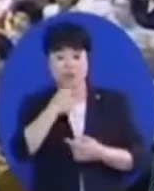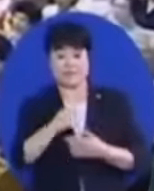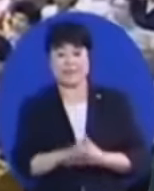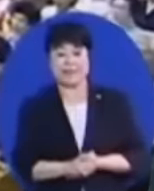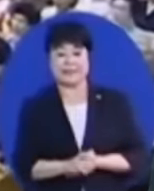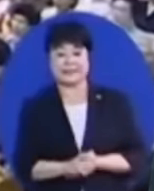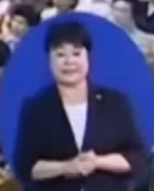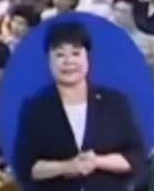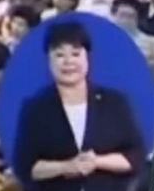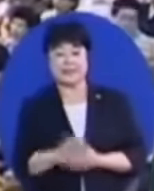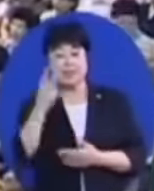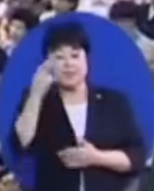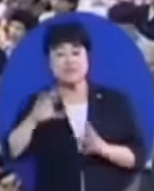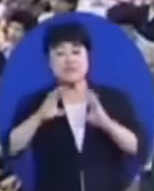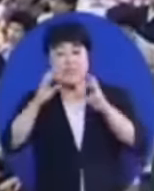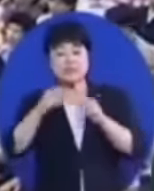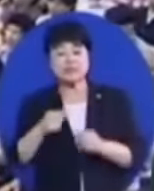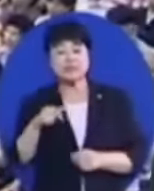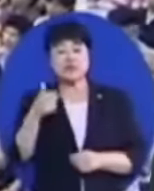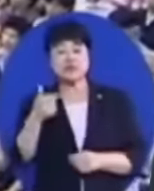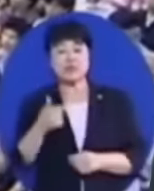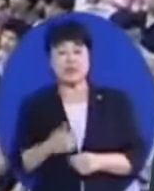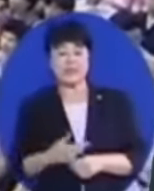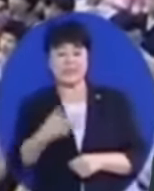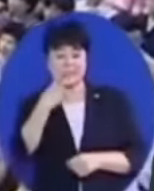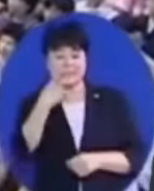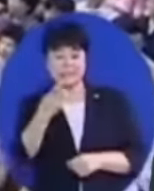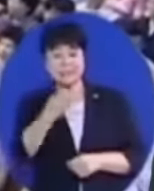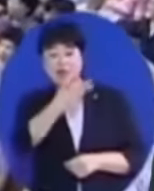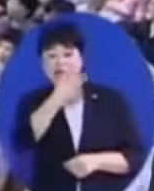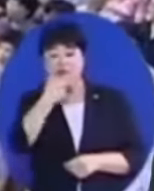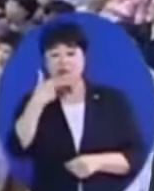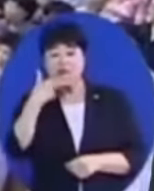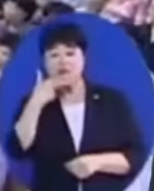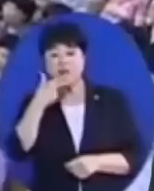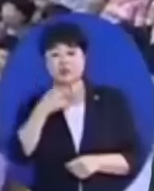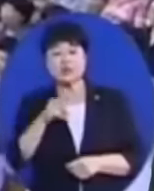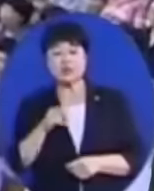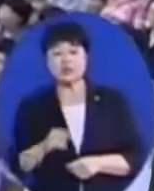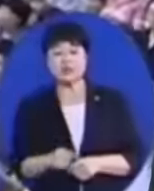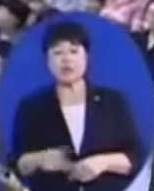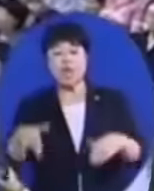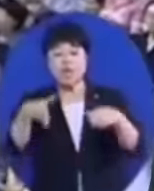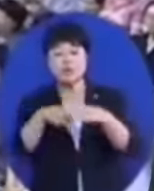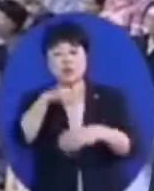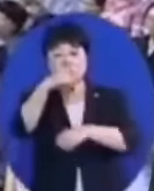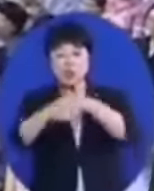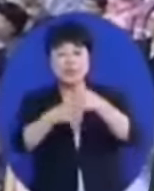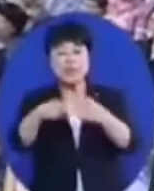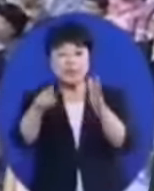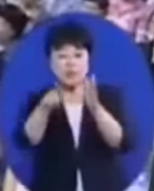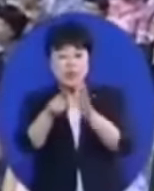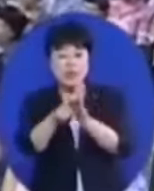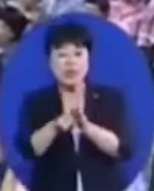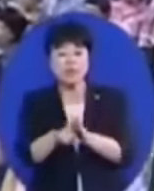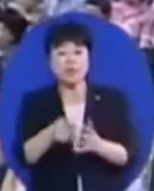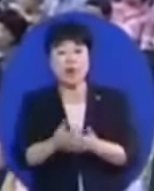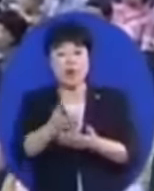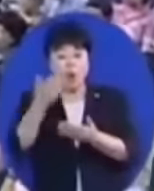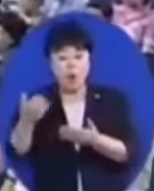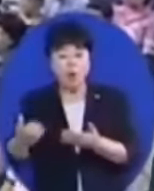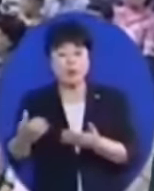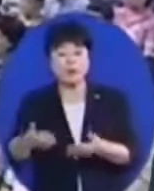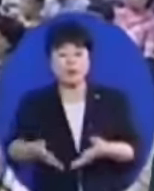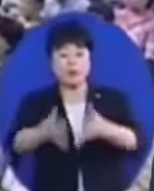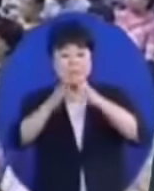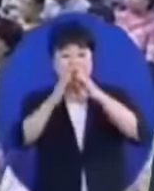합니다. 미국은 1620년 영국의 청교도들이 종교적 자유를 위해서 이주하여